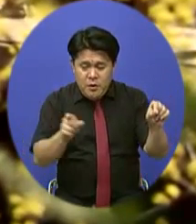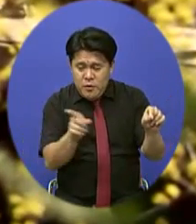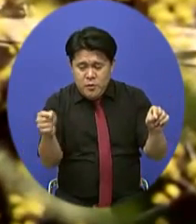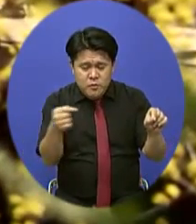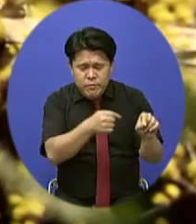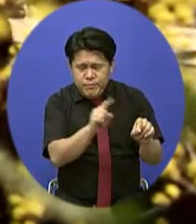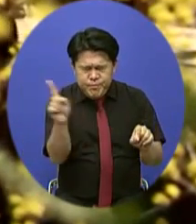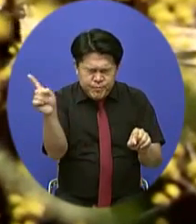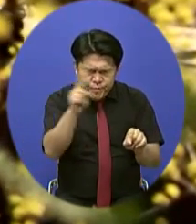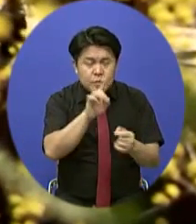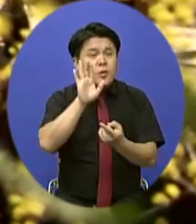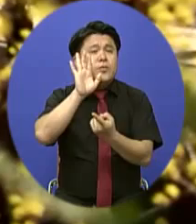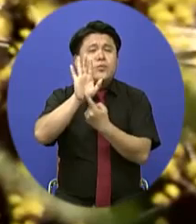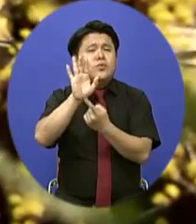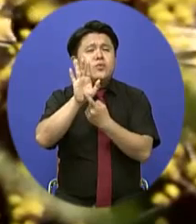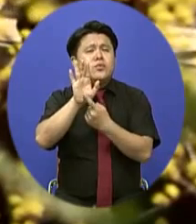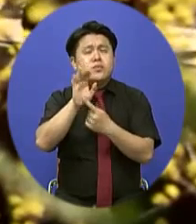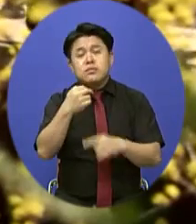이정표